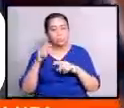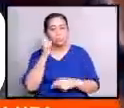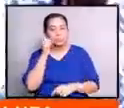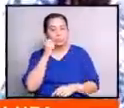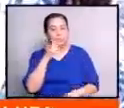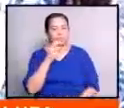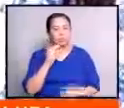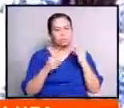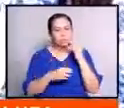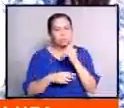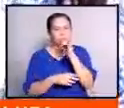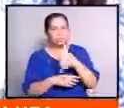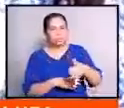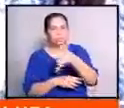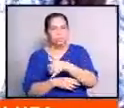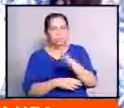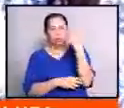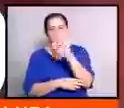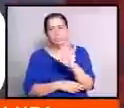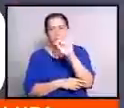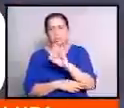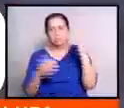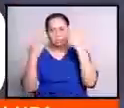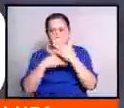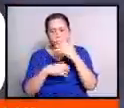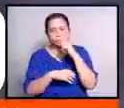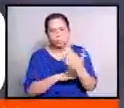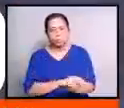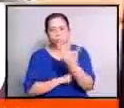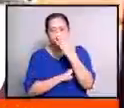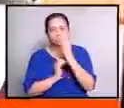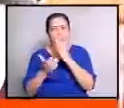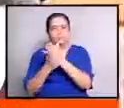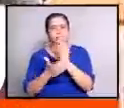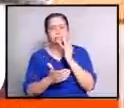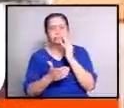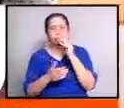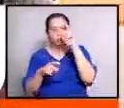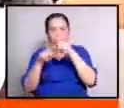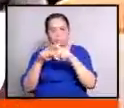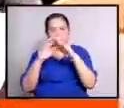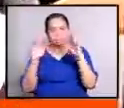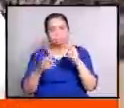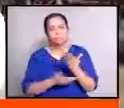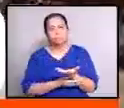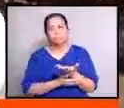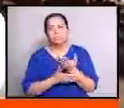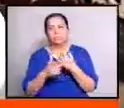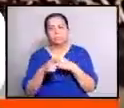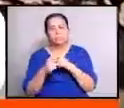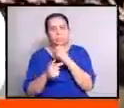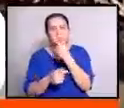na si Marie, nag-inuman pa sila noong Biyernes ng gabi. Kinabukasan, nagpunta si Marie sa tinutuluyan nilang bahay ni Sheva. Hindi